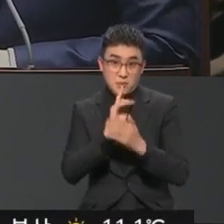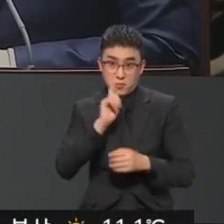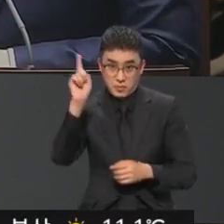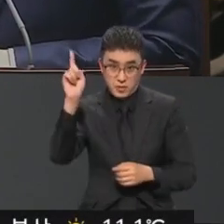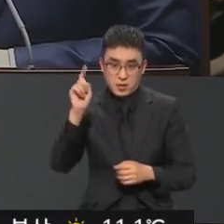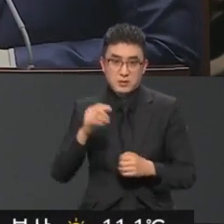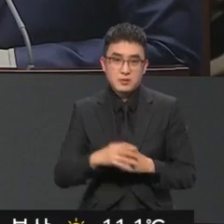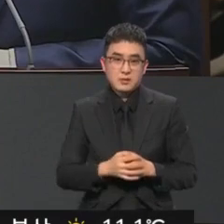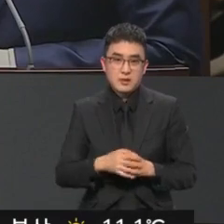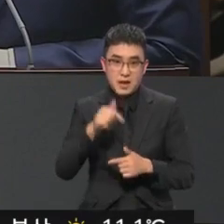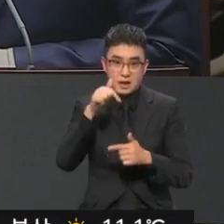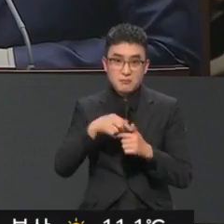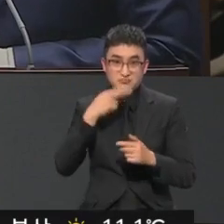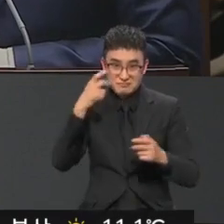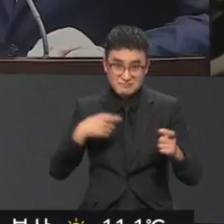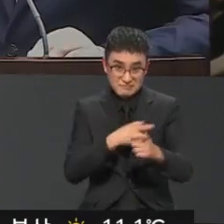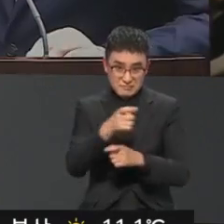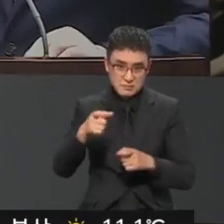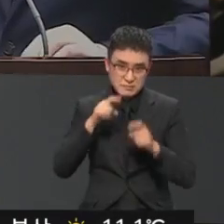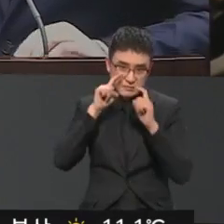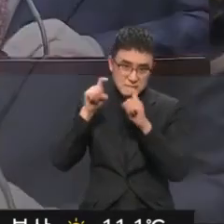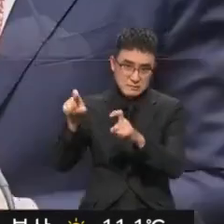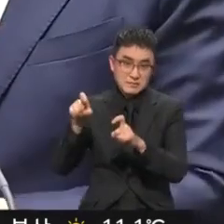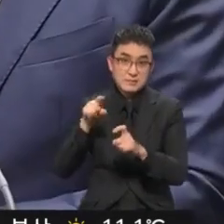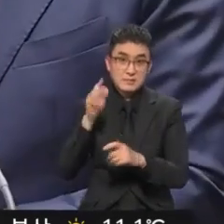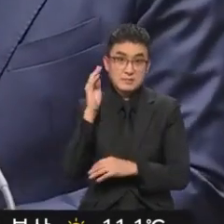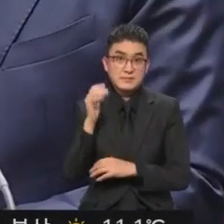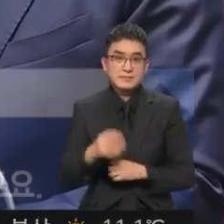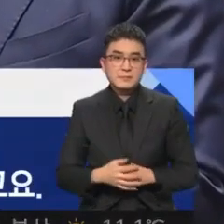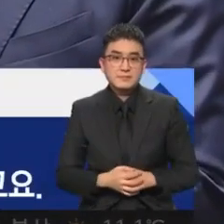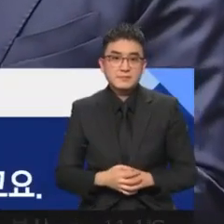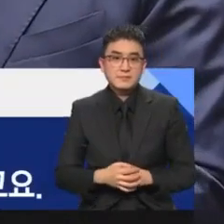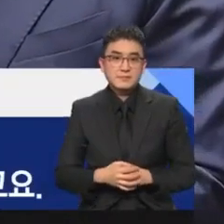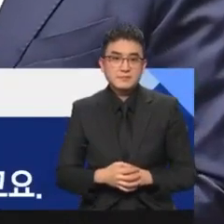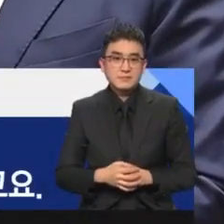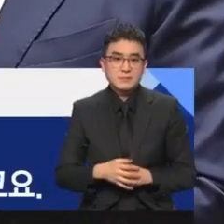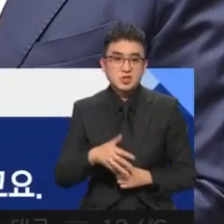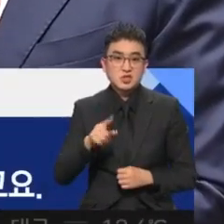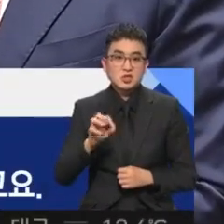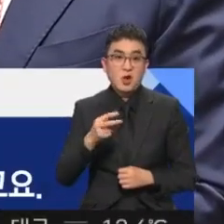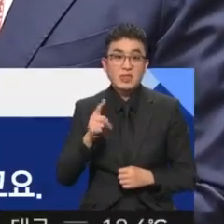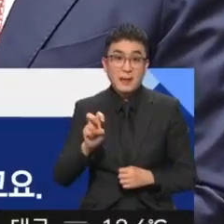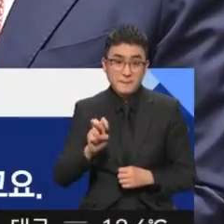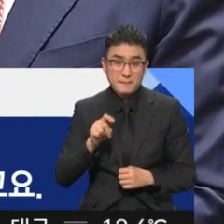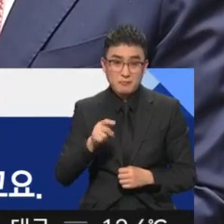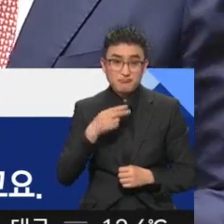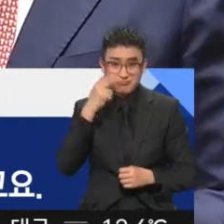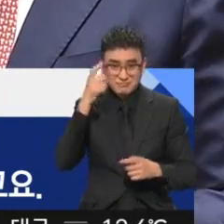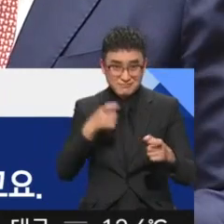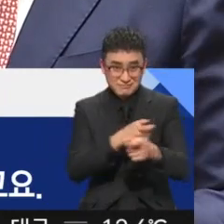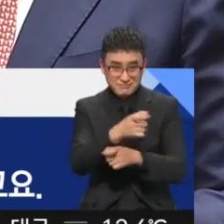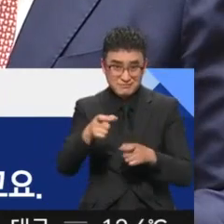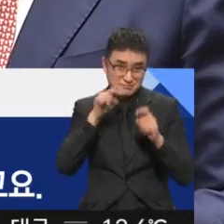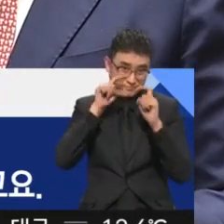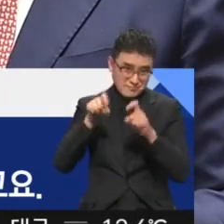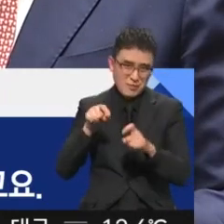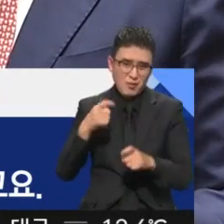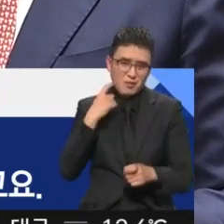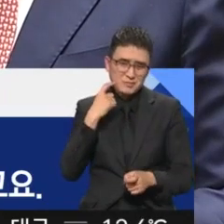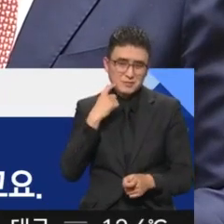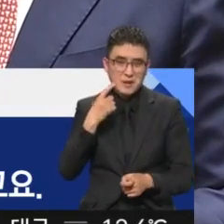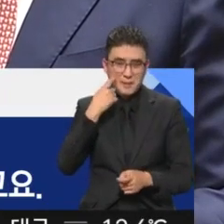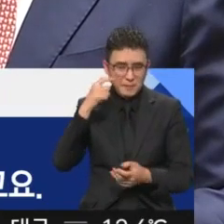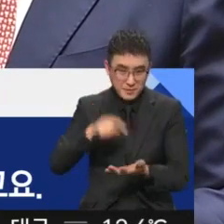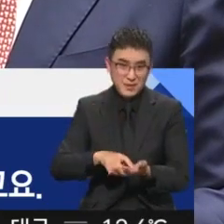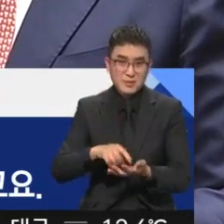술자리 의혹을 언급했습니다. 그 청담 뭐 술자리 의혹 같은 것도 거짓말인 게 다 드러났지만요. 경제적으로도 지금